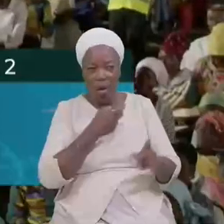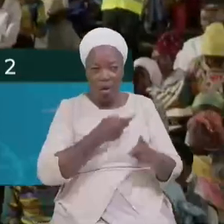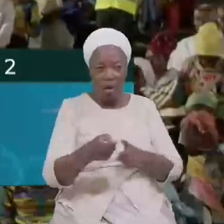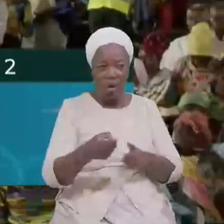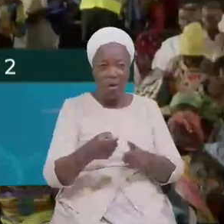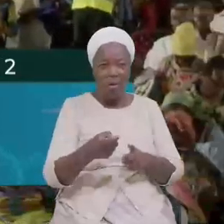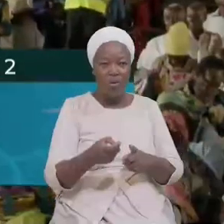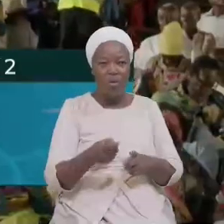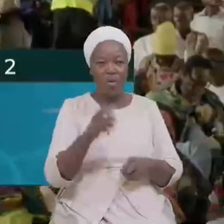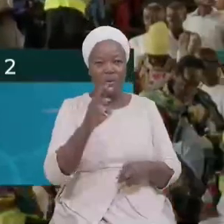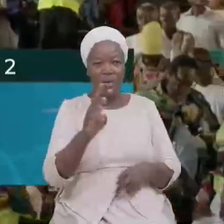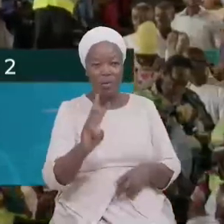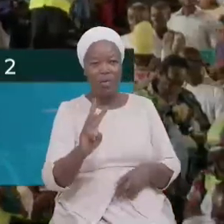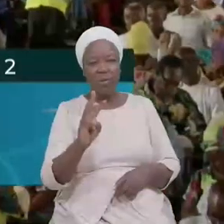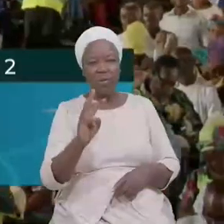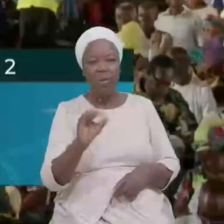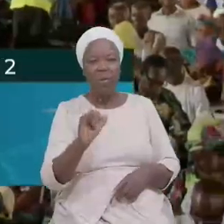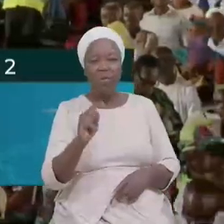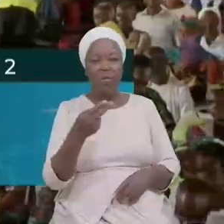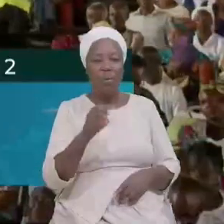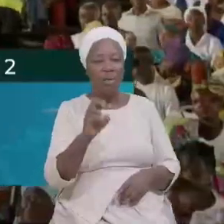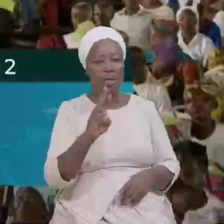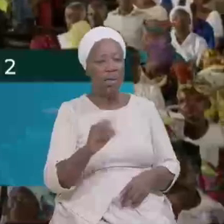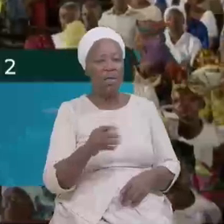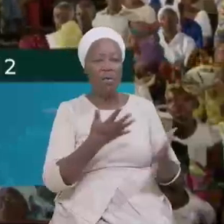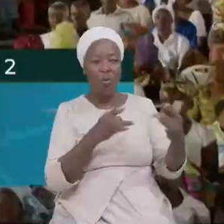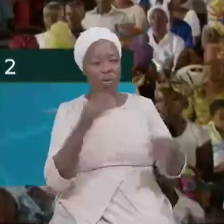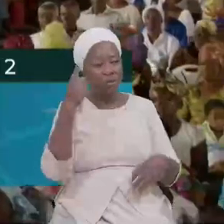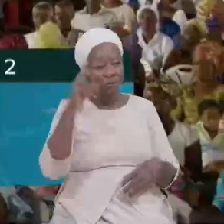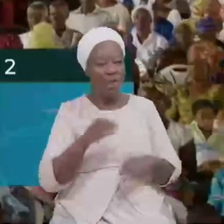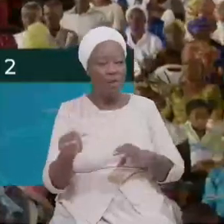des paralytiques qui attendaient le mouvement de l'eau.